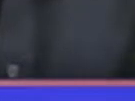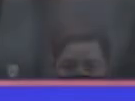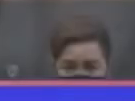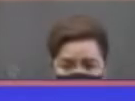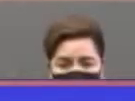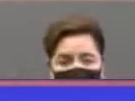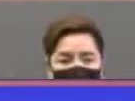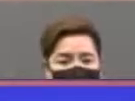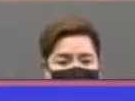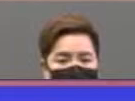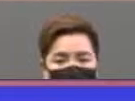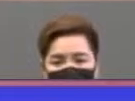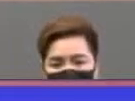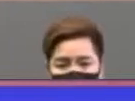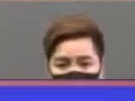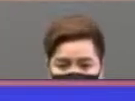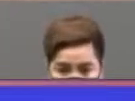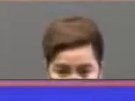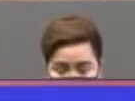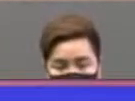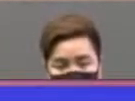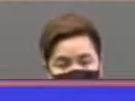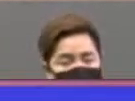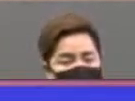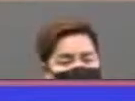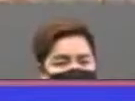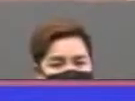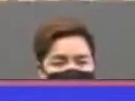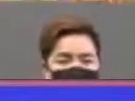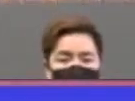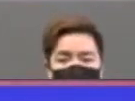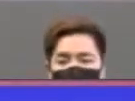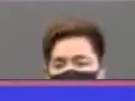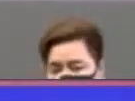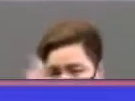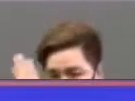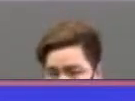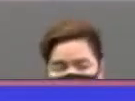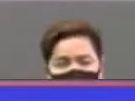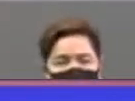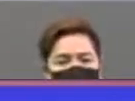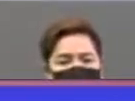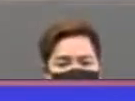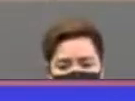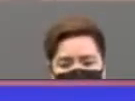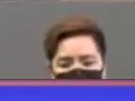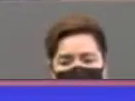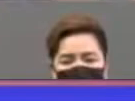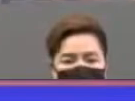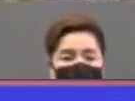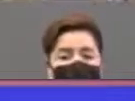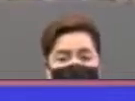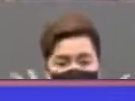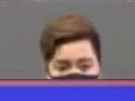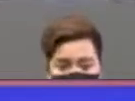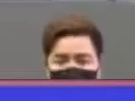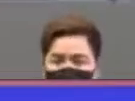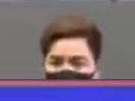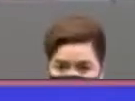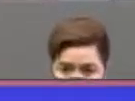55ที่พนมเปญเนี่ยจะมีคือมีคุณแอนโทนีบิงเคนรัฐมนตรีต่างประเทศของสหรัฐแล้วก็น